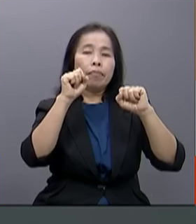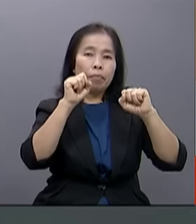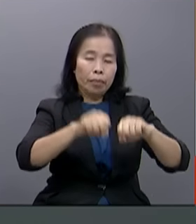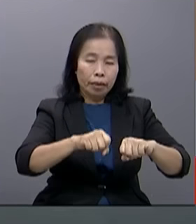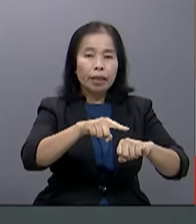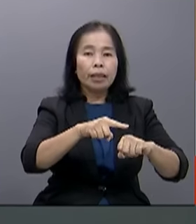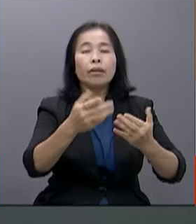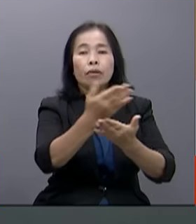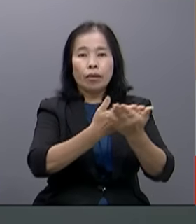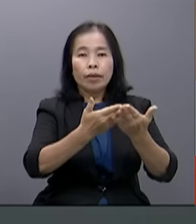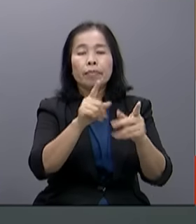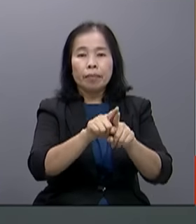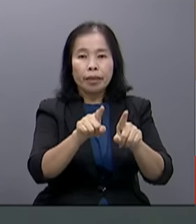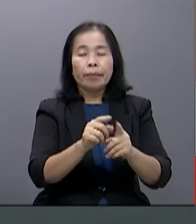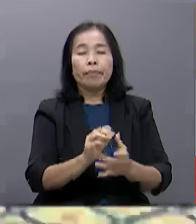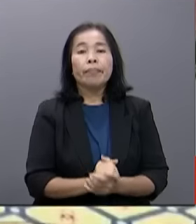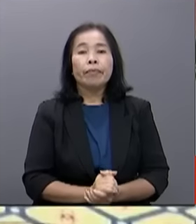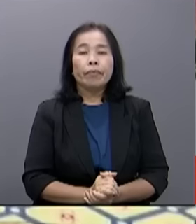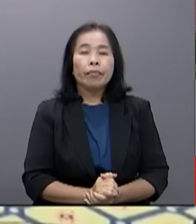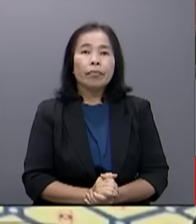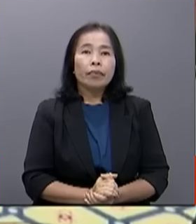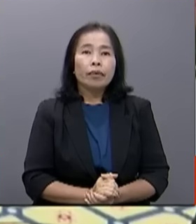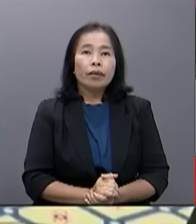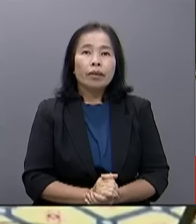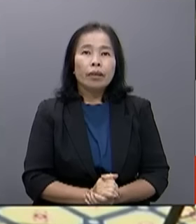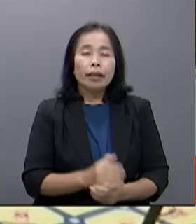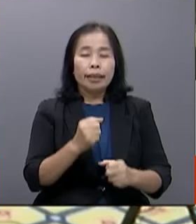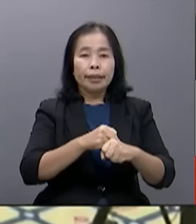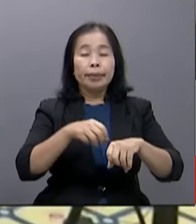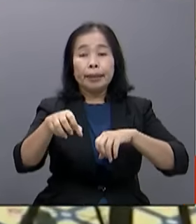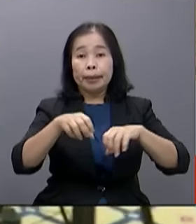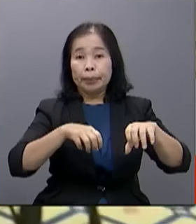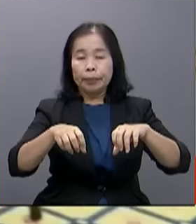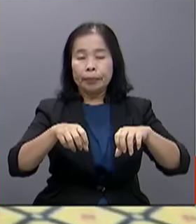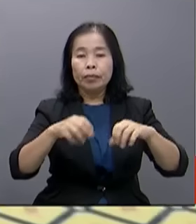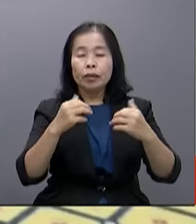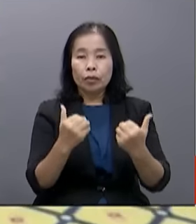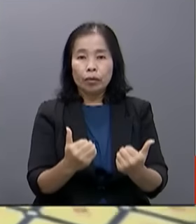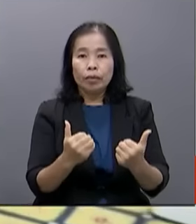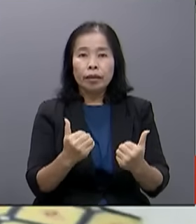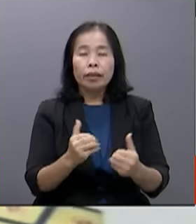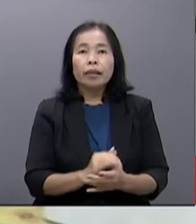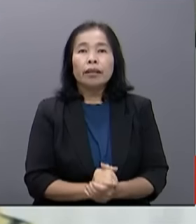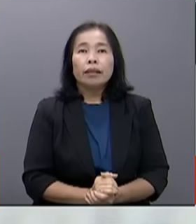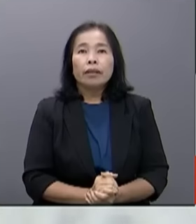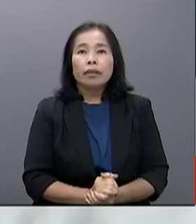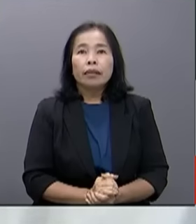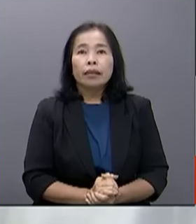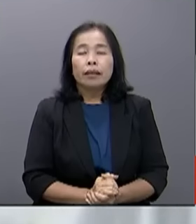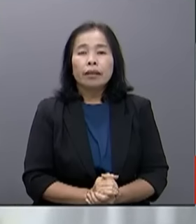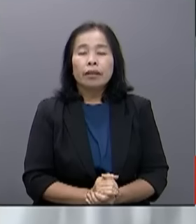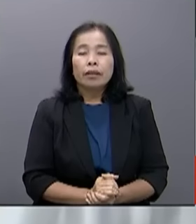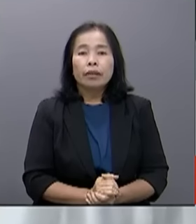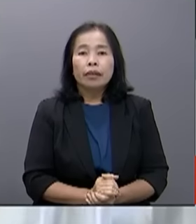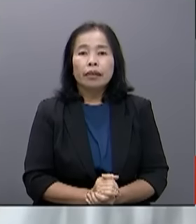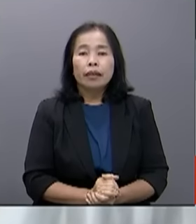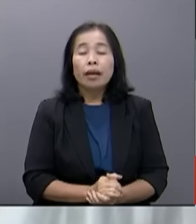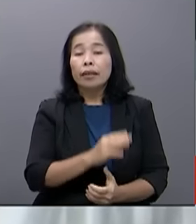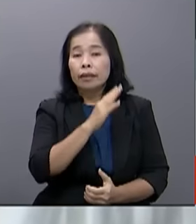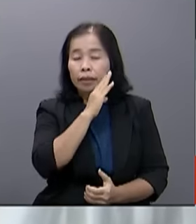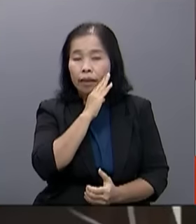ครับในส่วนประเด็นที่จะดำเนินการในการยกเลิกคำสั่งซึ่งถ้าภาพที่เห็นเนี่ยถ้าหาก